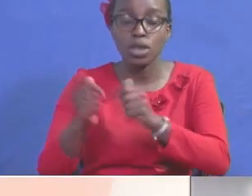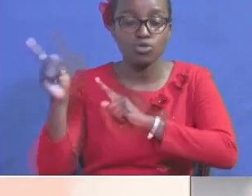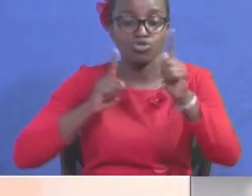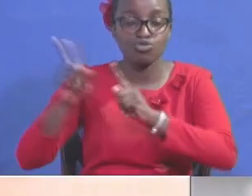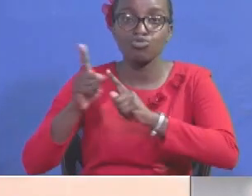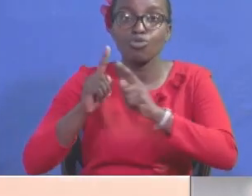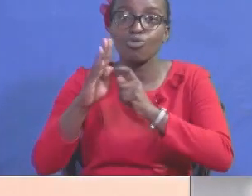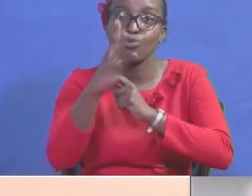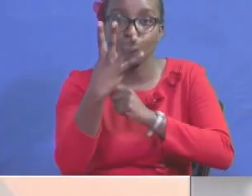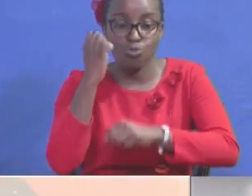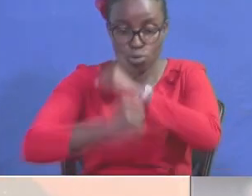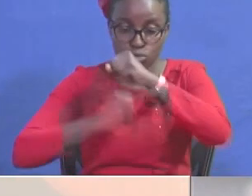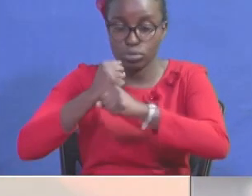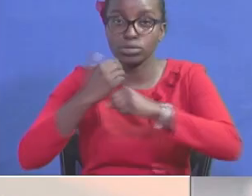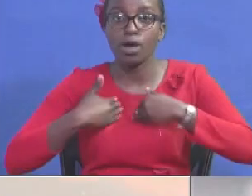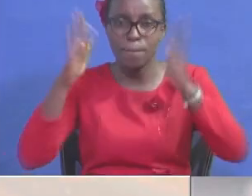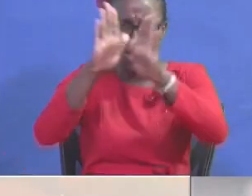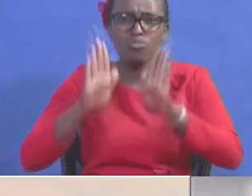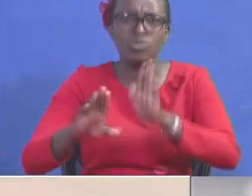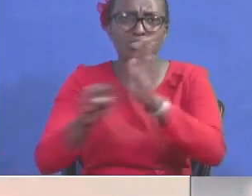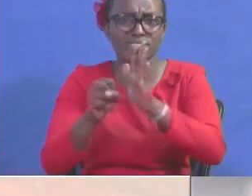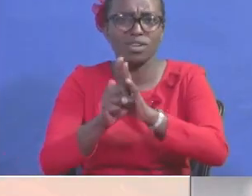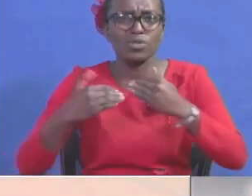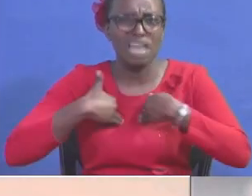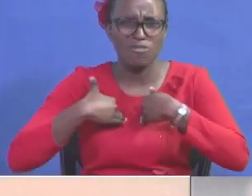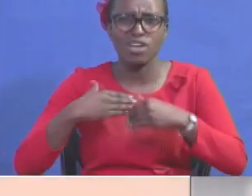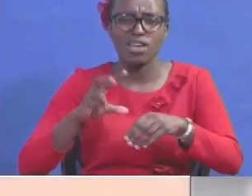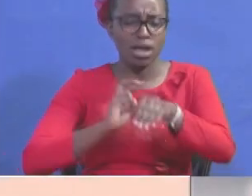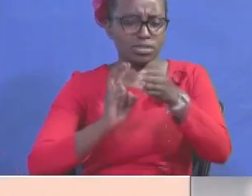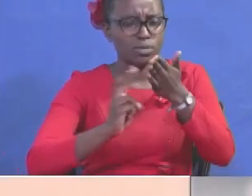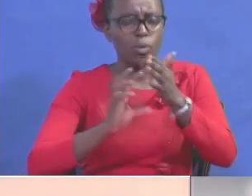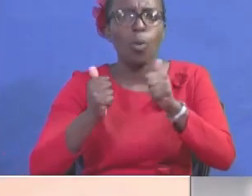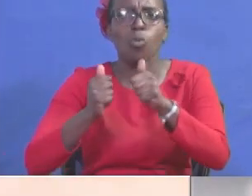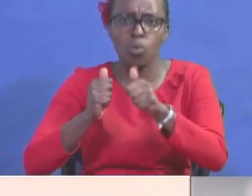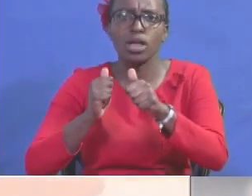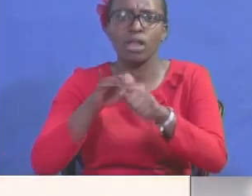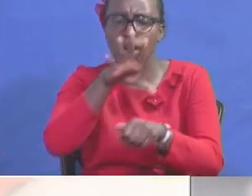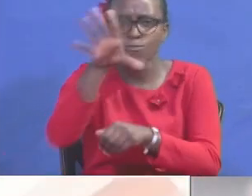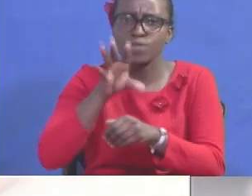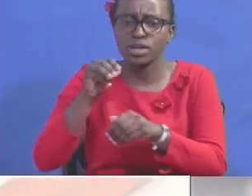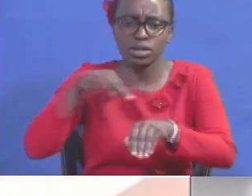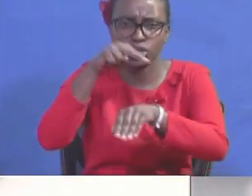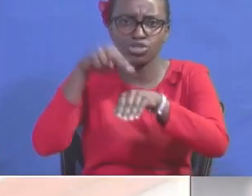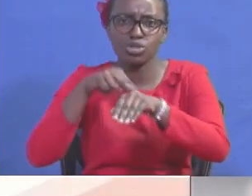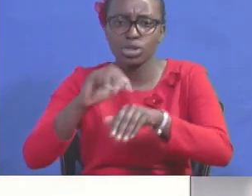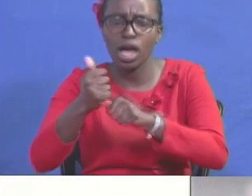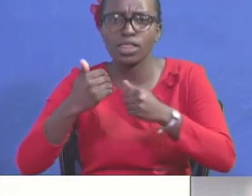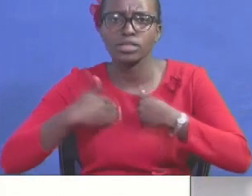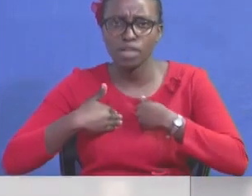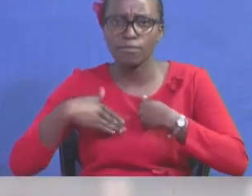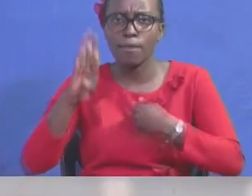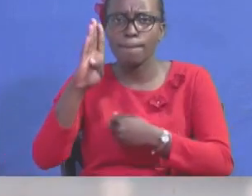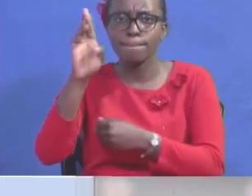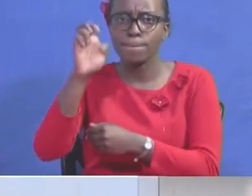minne, maoni muhimu yamejadiliwa na wasomi na watunga sera kutoka Afrika na mataifa mengine. Mwanahabari wetu Brenda